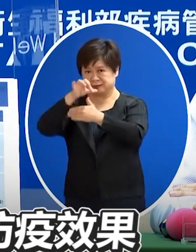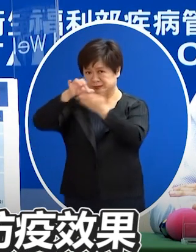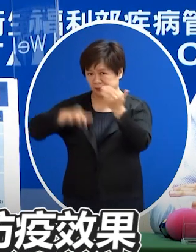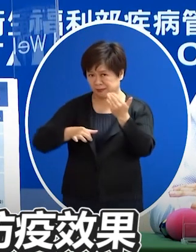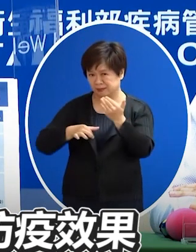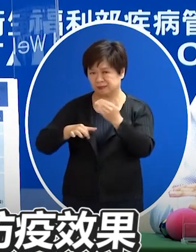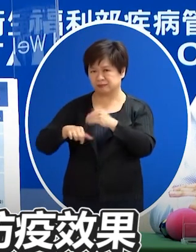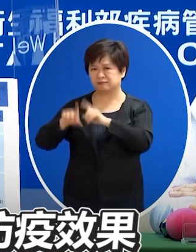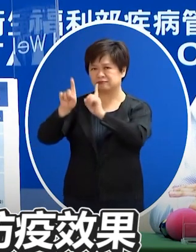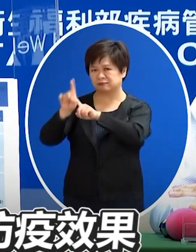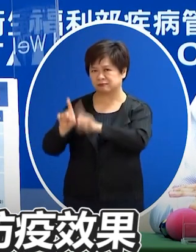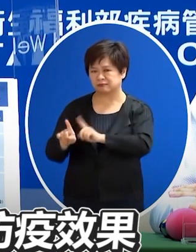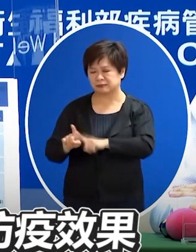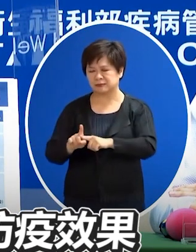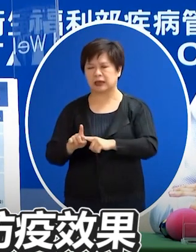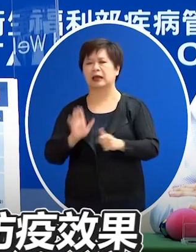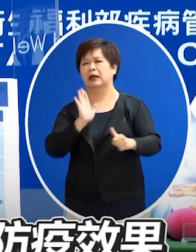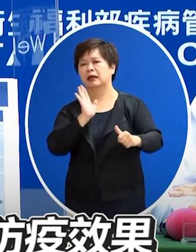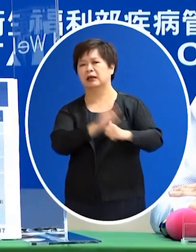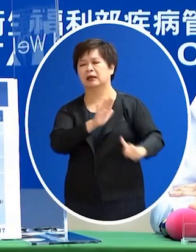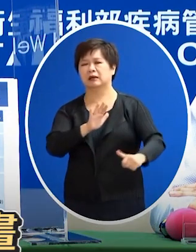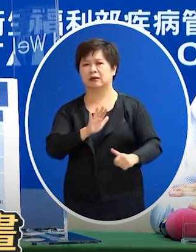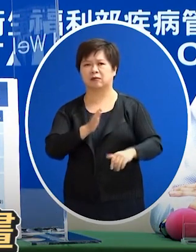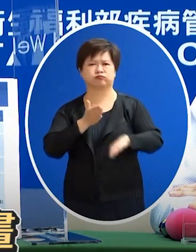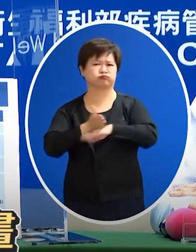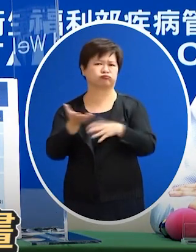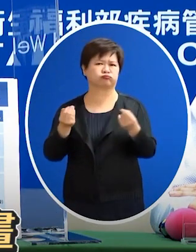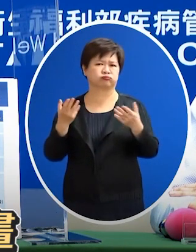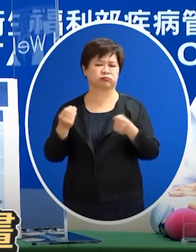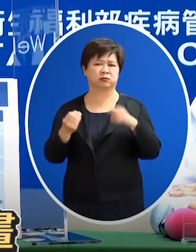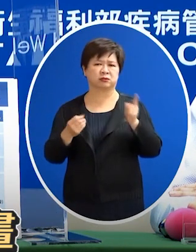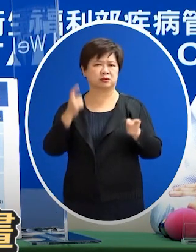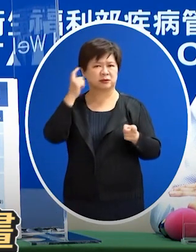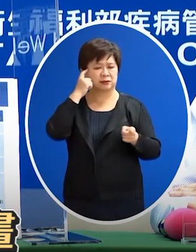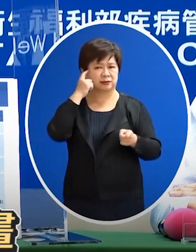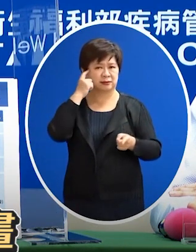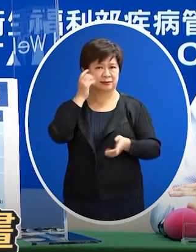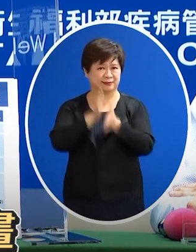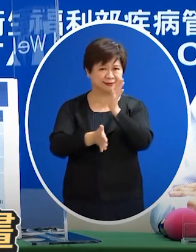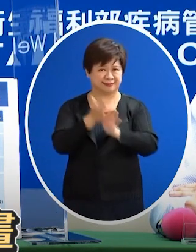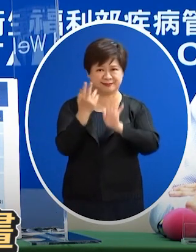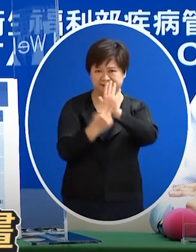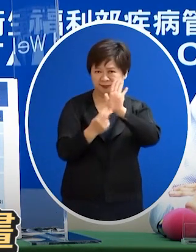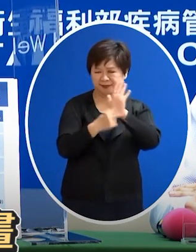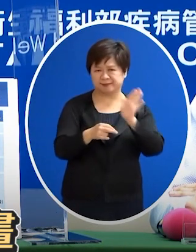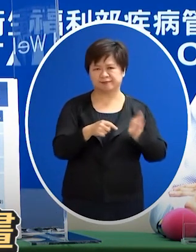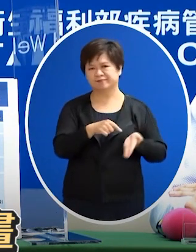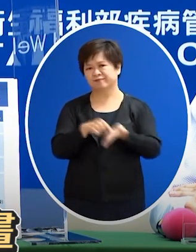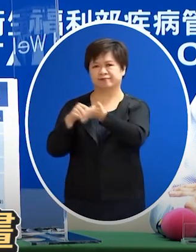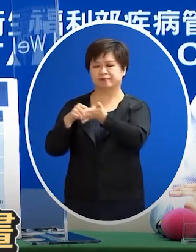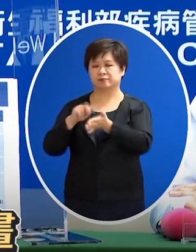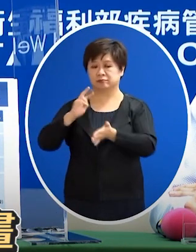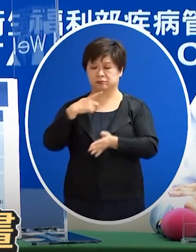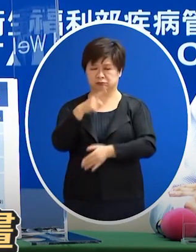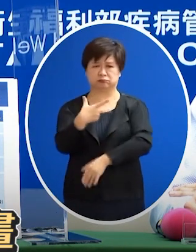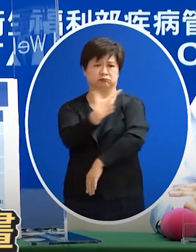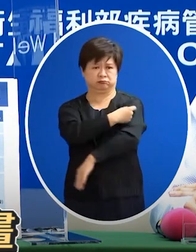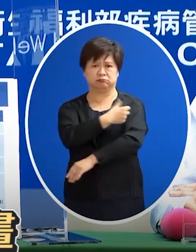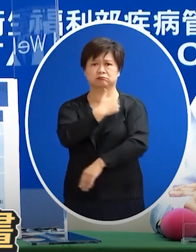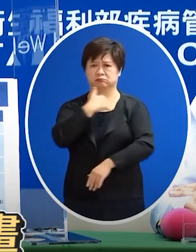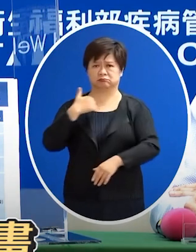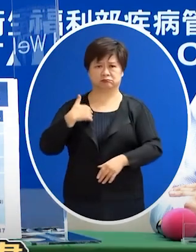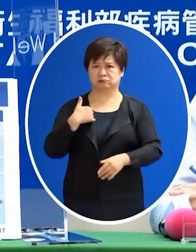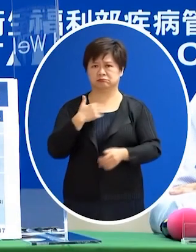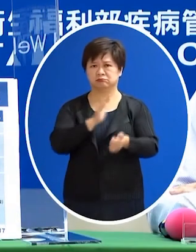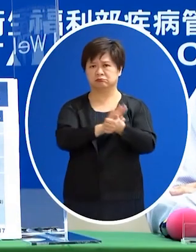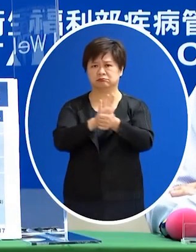办理，那没有通过。那他们认为说，如果他们认为还有相关的理由，或者认为这个疫苗仍然有像某一个程度